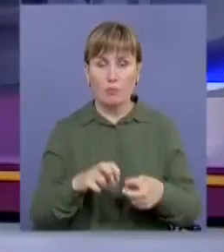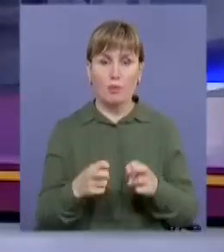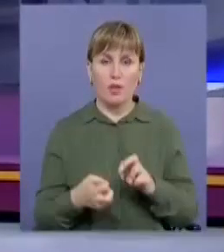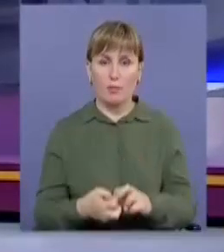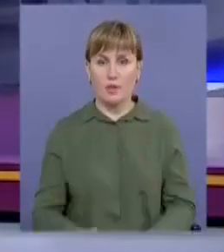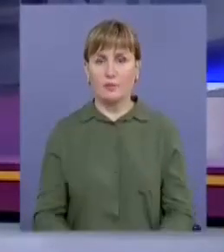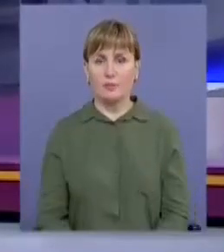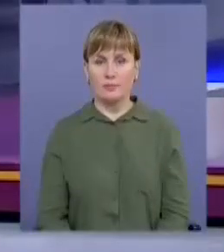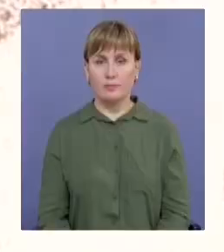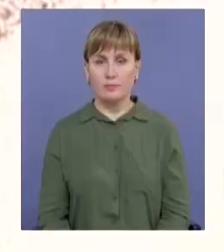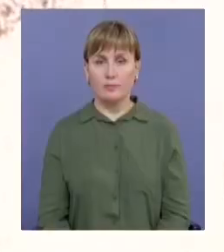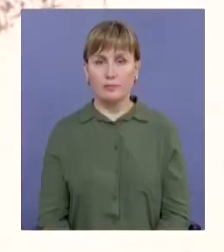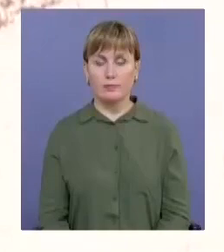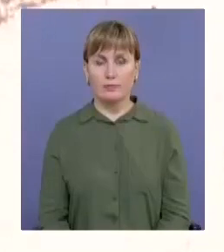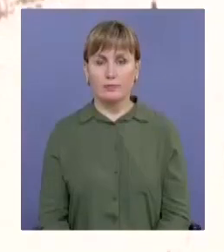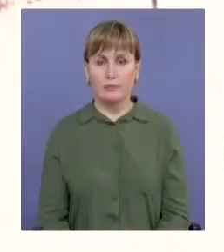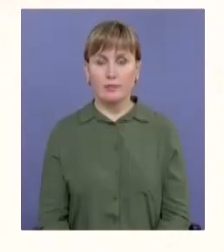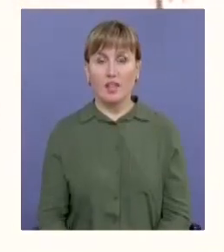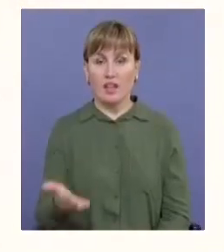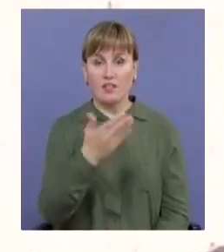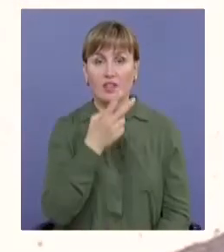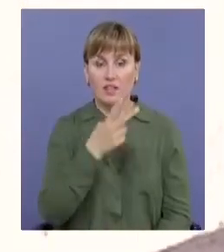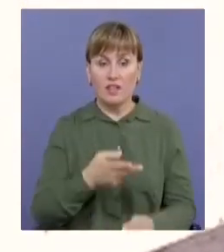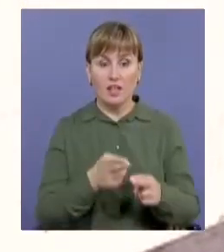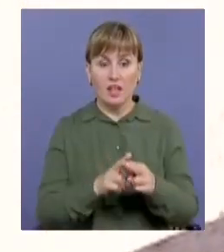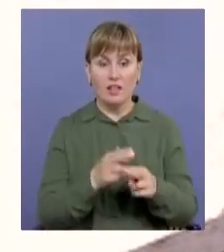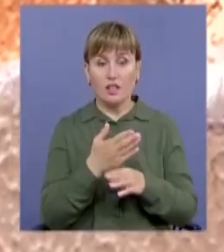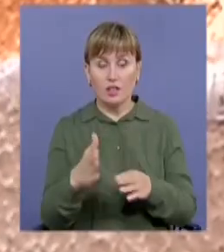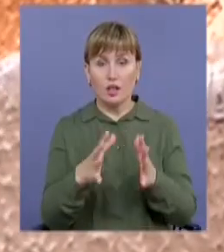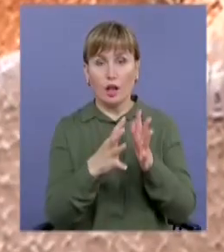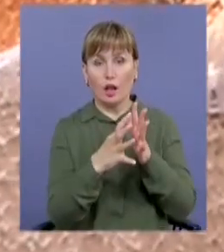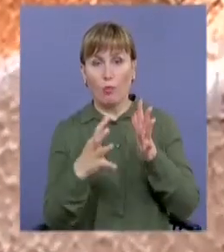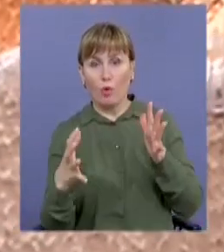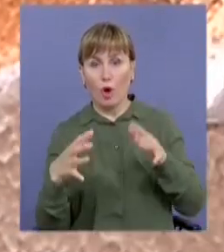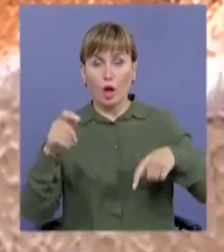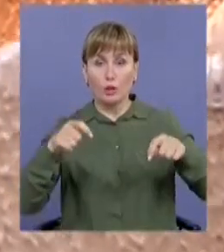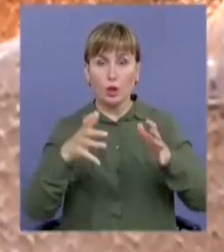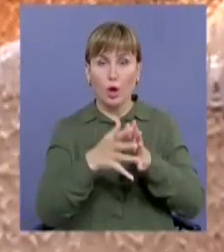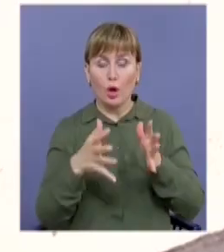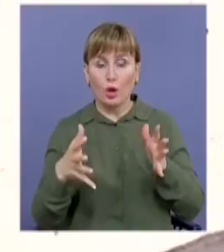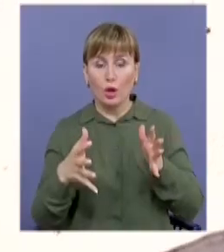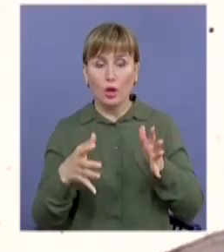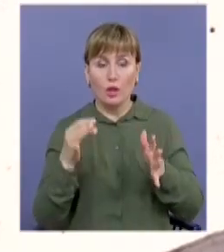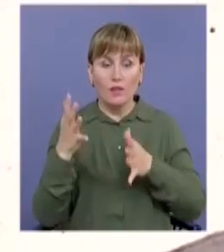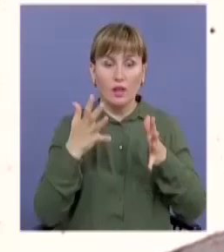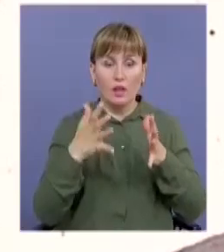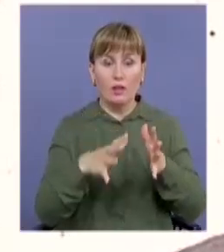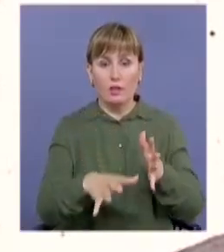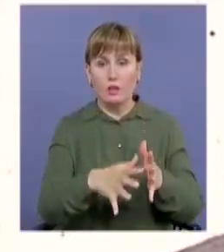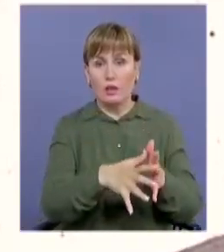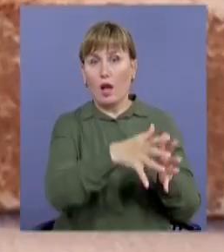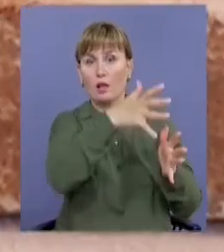проблемы. Здесь, видите, вот эта часть набухает, когда дождь идет. И когда сильный ветер, она вся